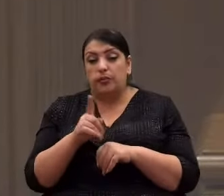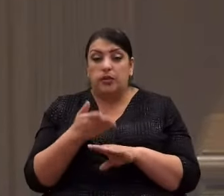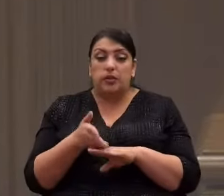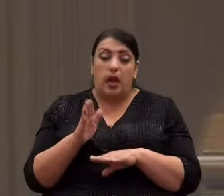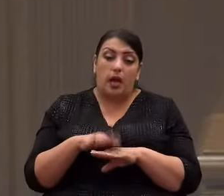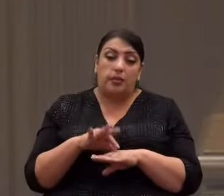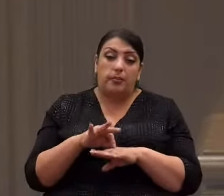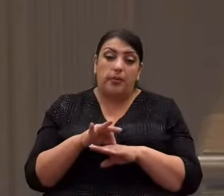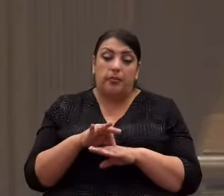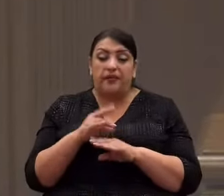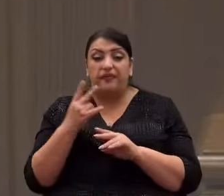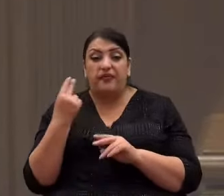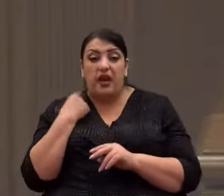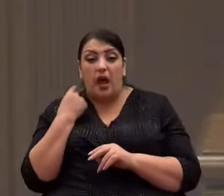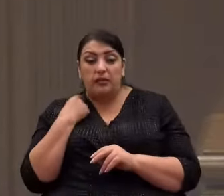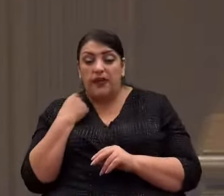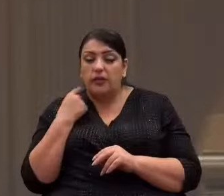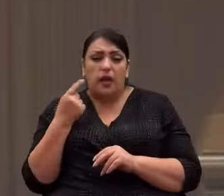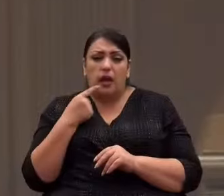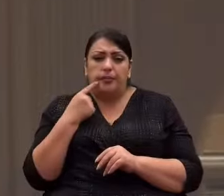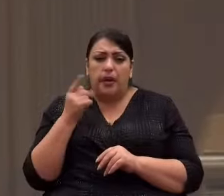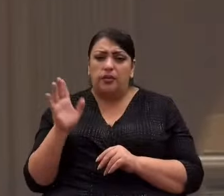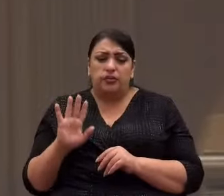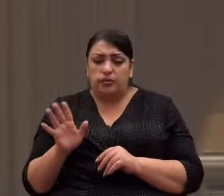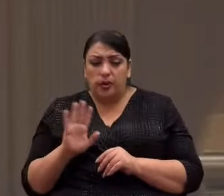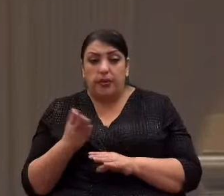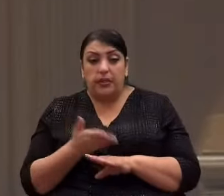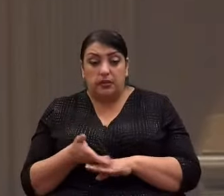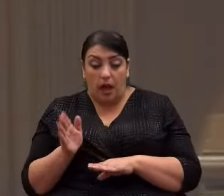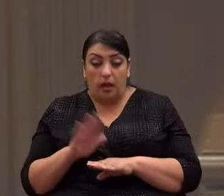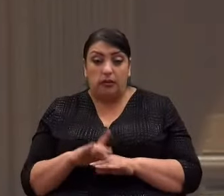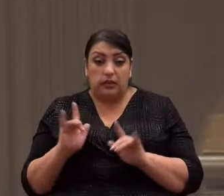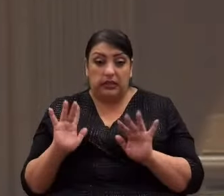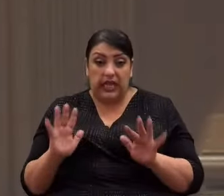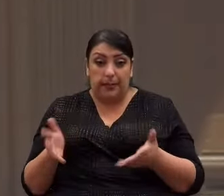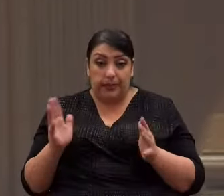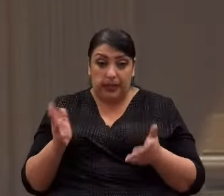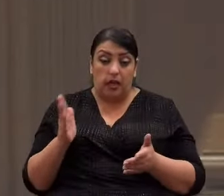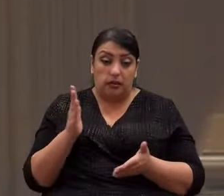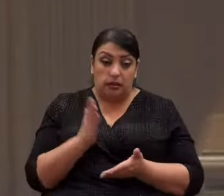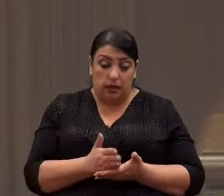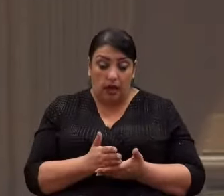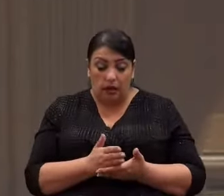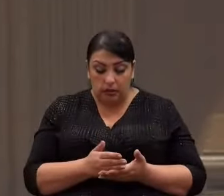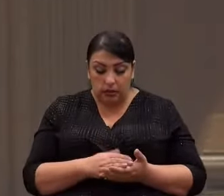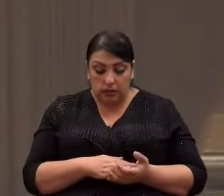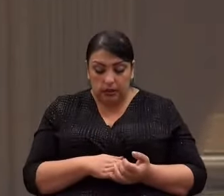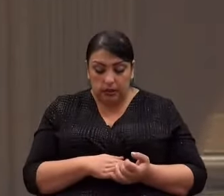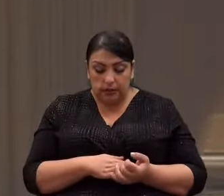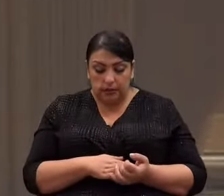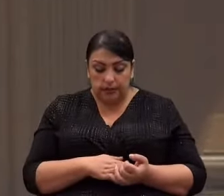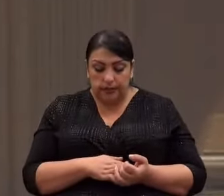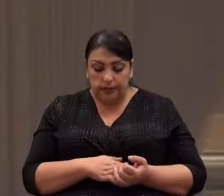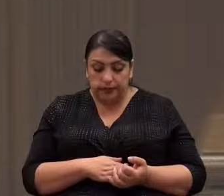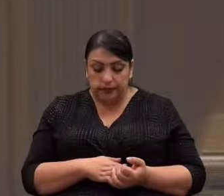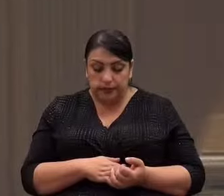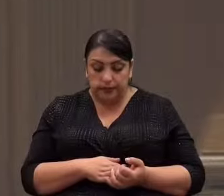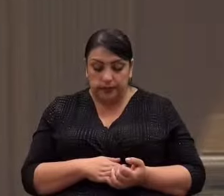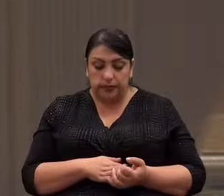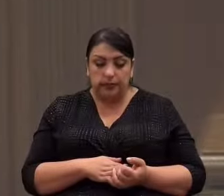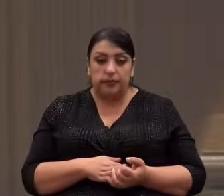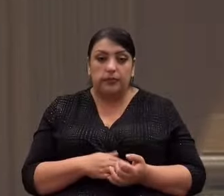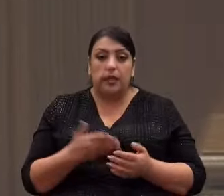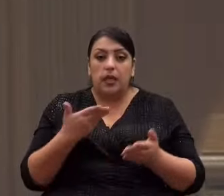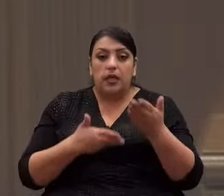մարմնական վնասվածքներին կամ նմանատիպ ծանր դեպքերին, բայց ի դեպ